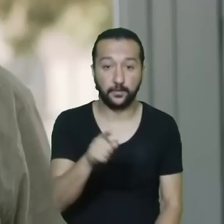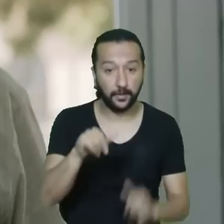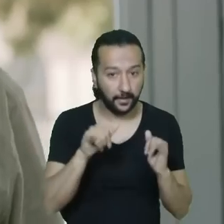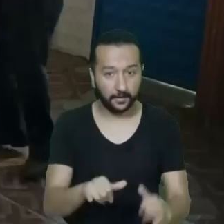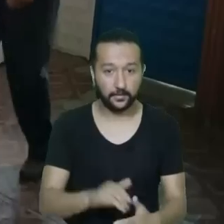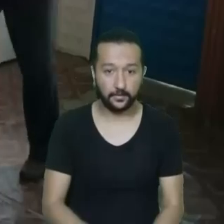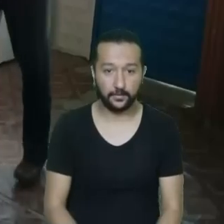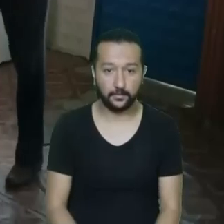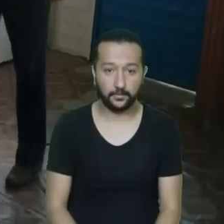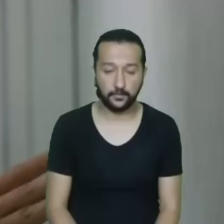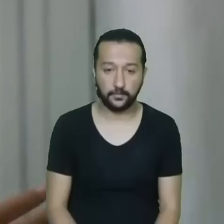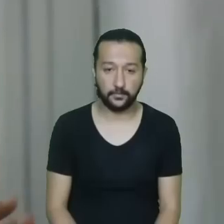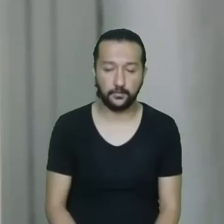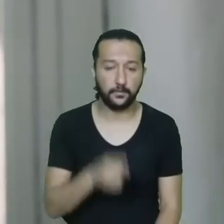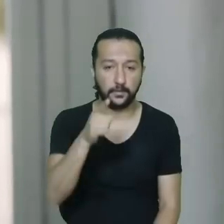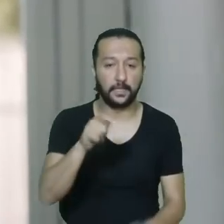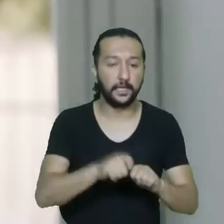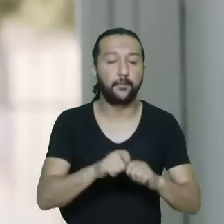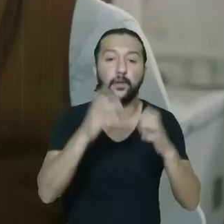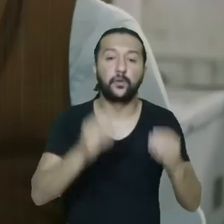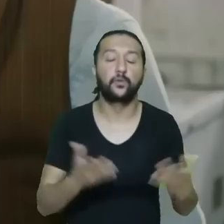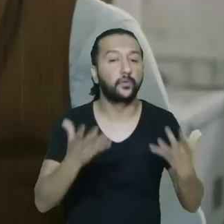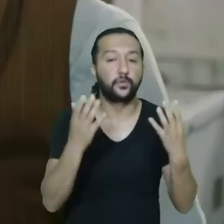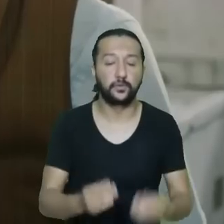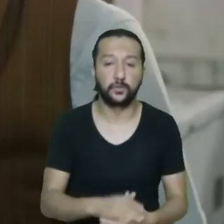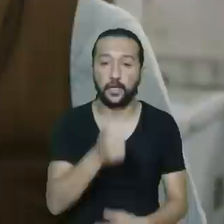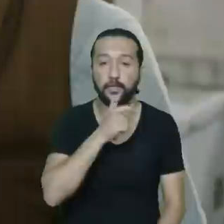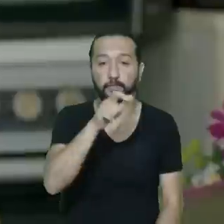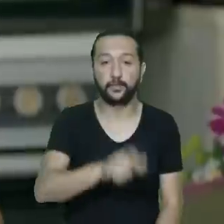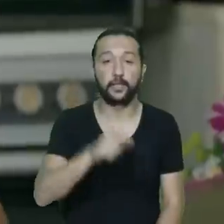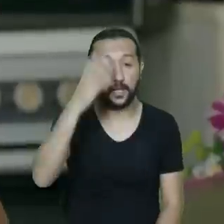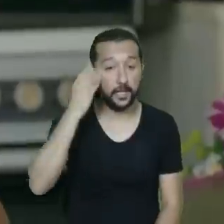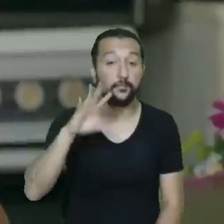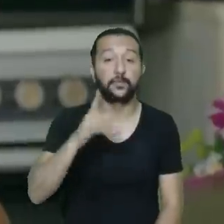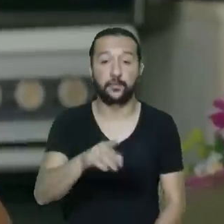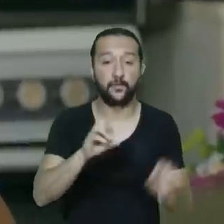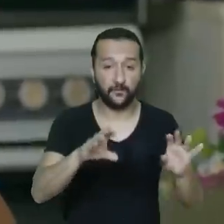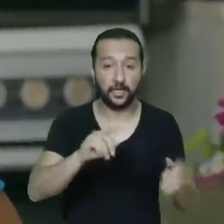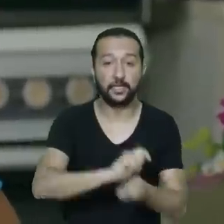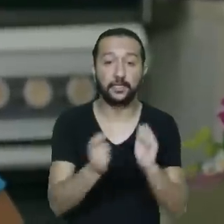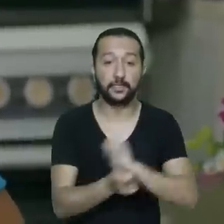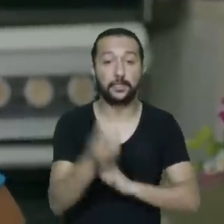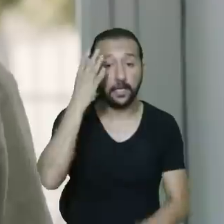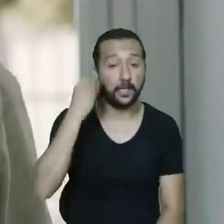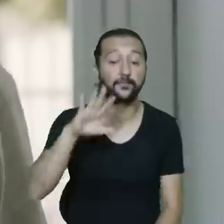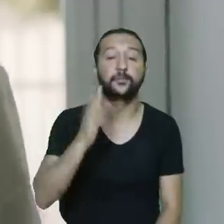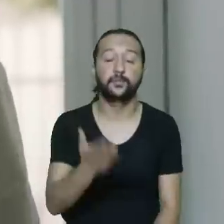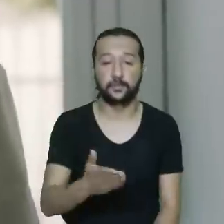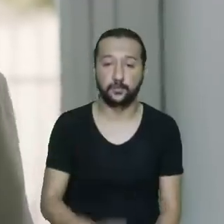Aynen. Ulan tamir etsen ne olacak be? Adamlar anlamayacak mı? Farlığa değiştiğinizi anlamayacak